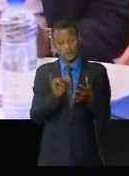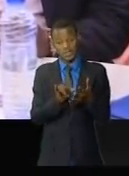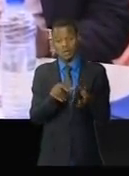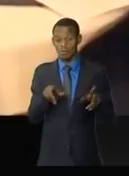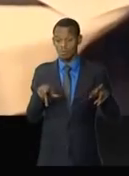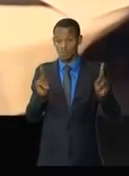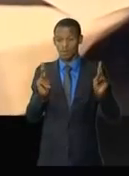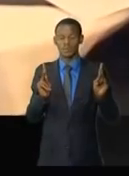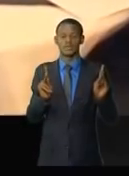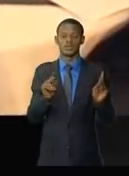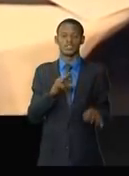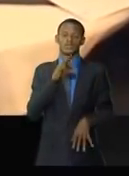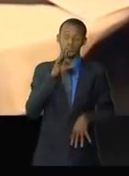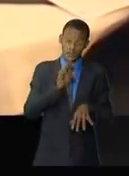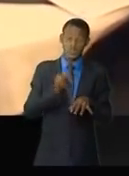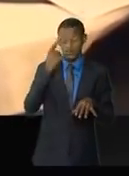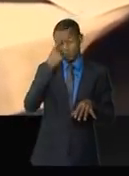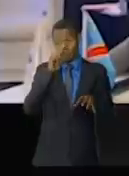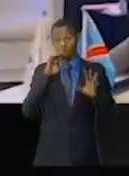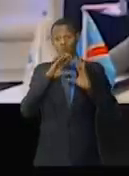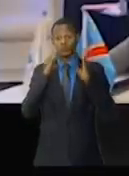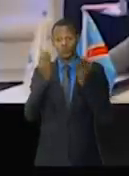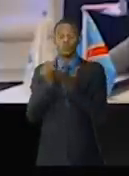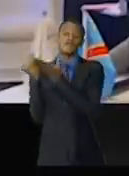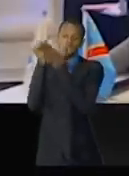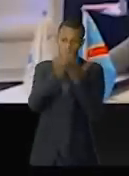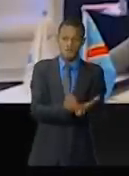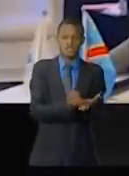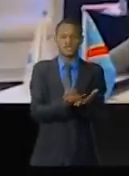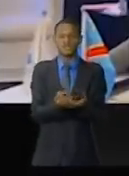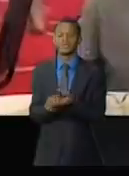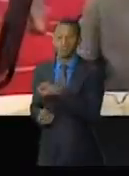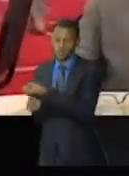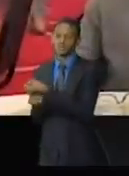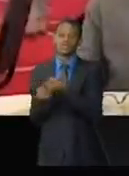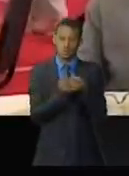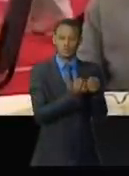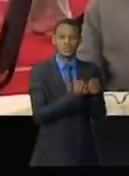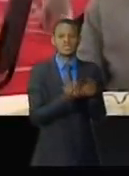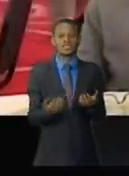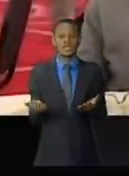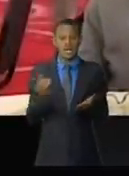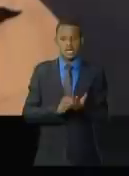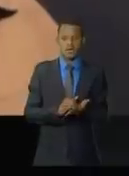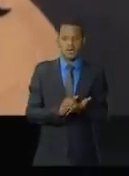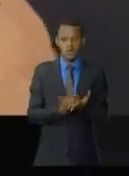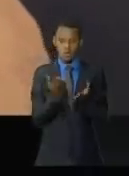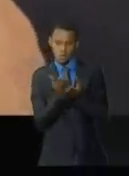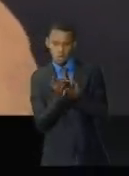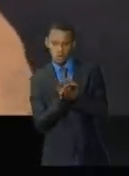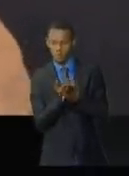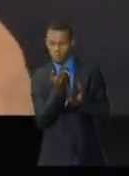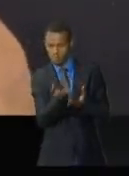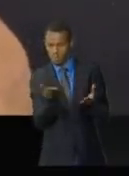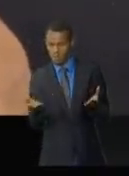de compilation de tous les textes juridiques en matière de l'électricité viennent d'être mis à la disposition de tous. Résultat d'un travail